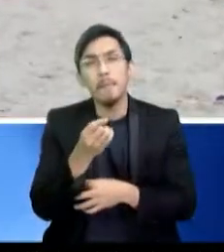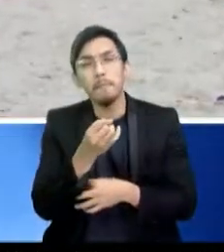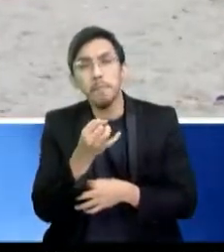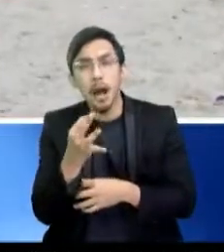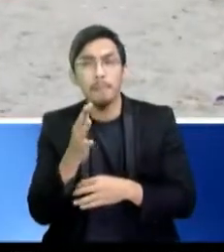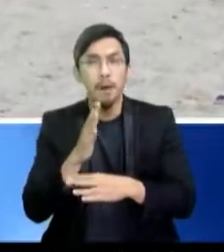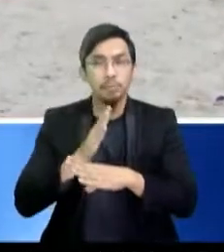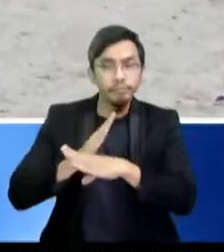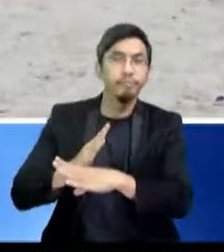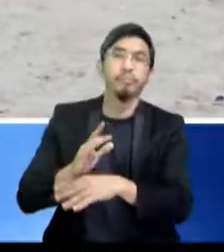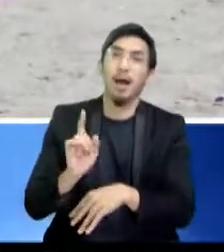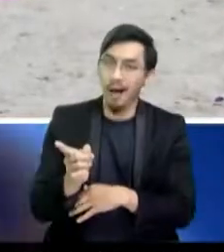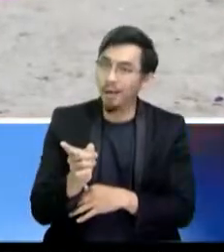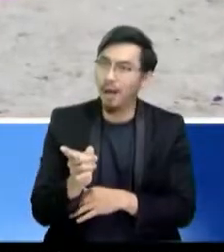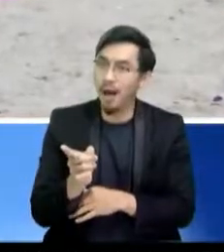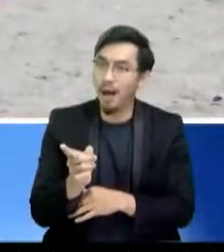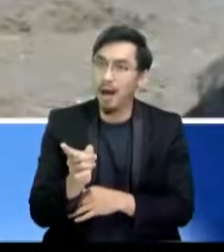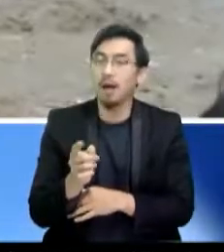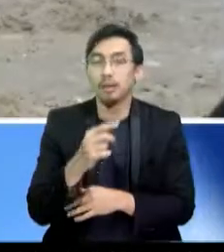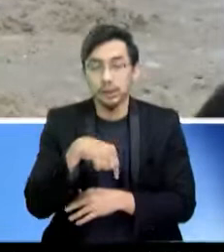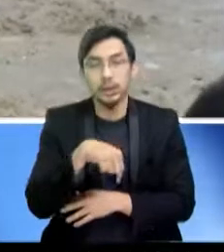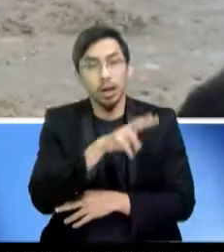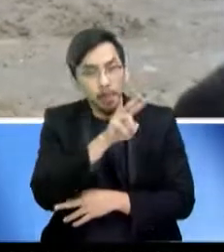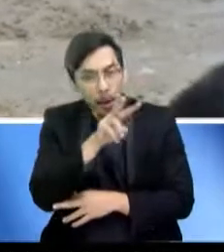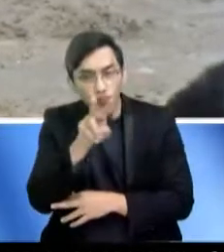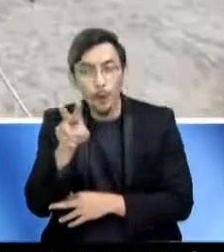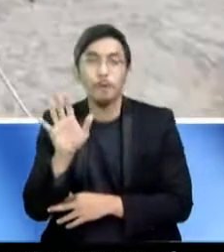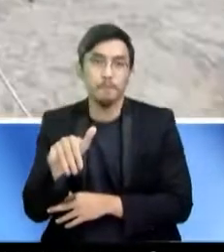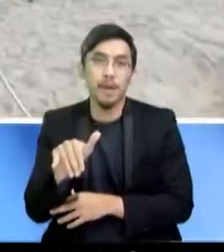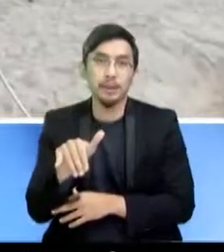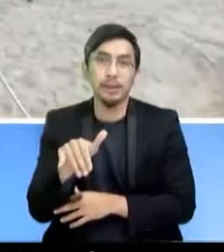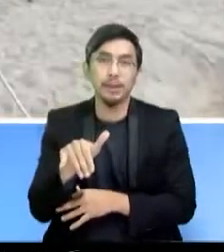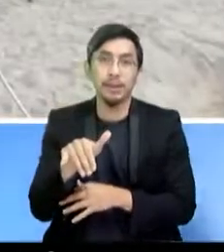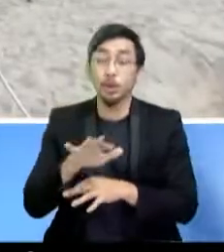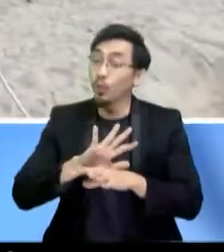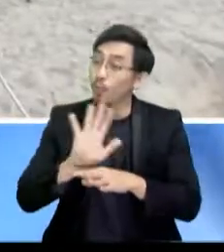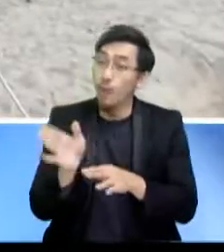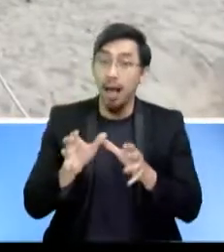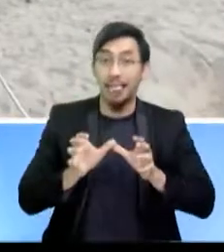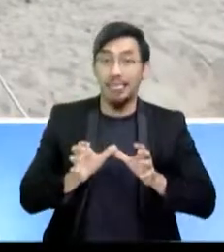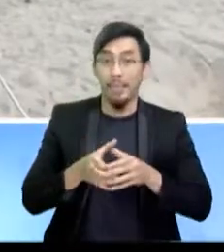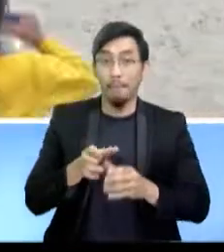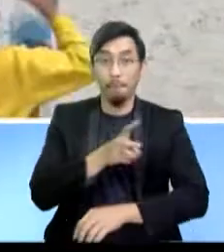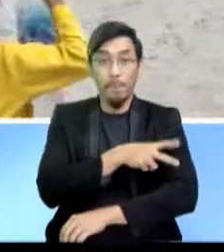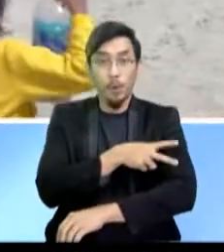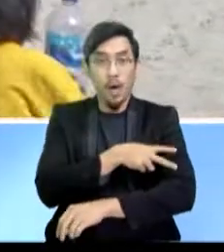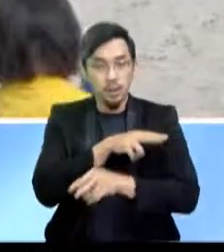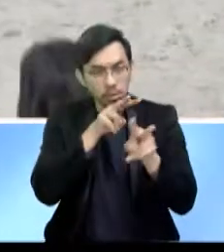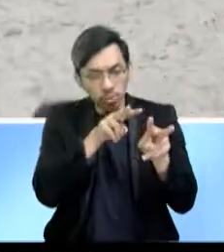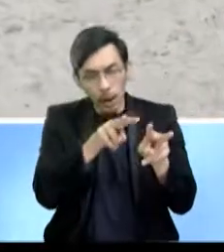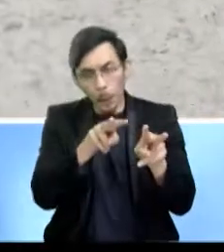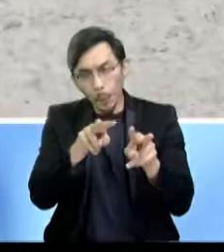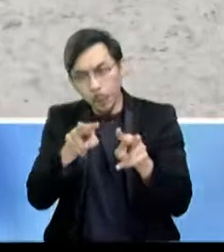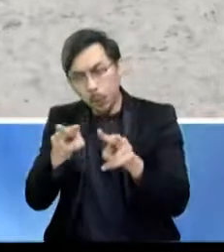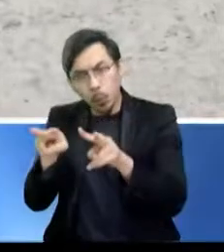pihak manajemen pengelola dengan memastikan agar seluruh satgas gabungan, mulai dari satgas gabungan pihak manajemen Ancol, ada juga perbantuan dari